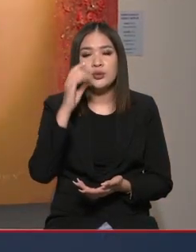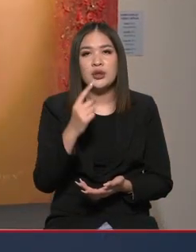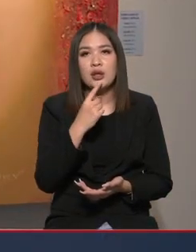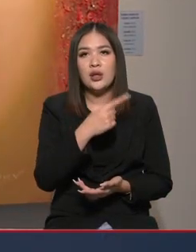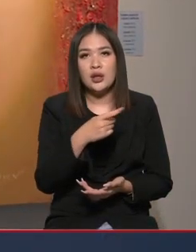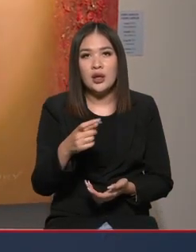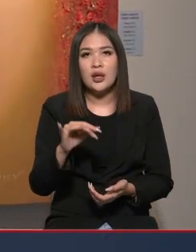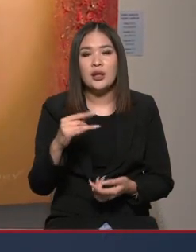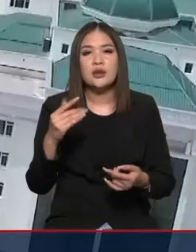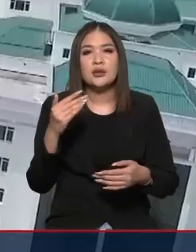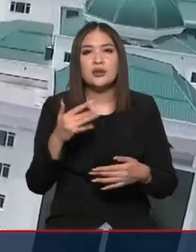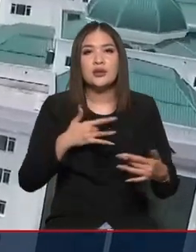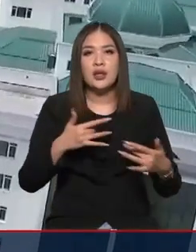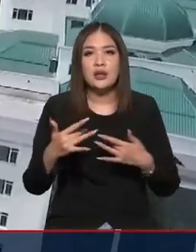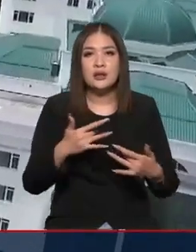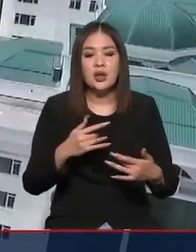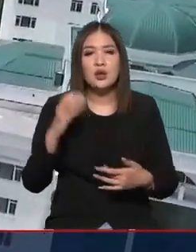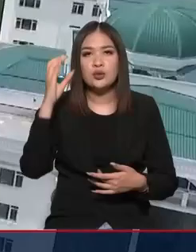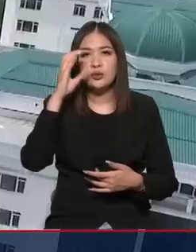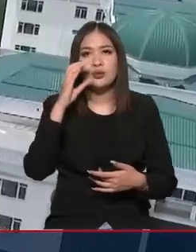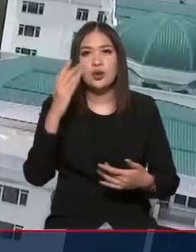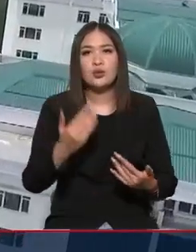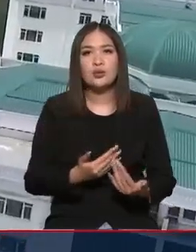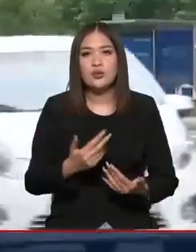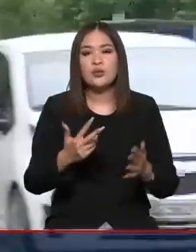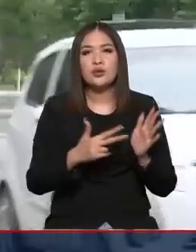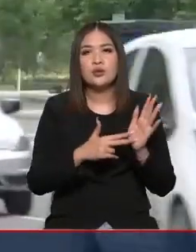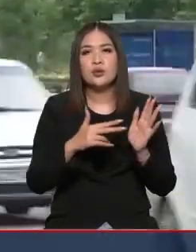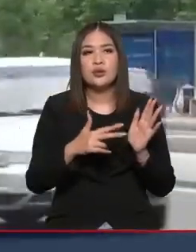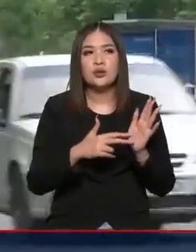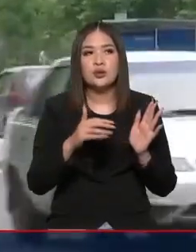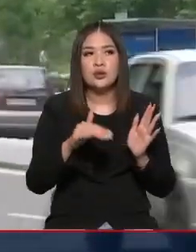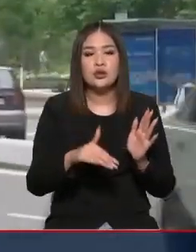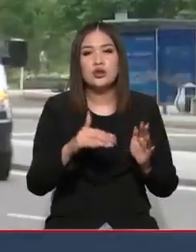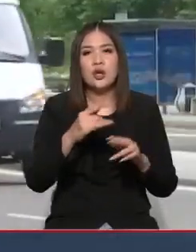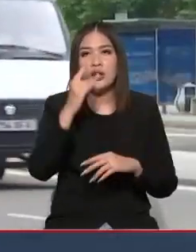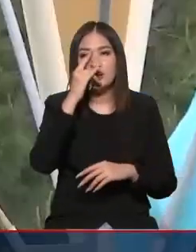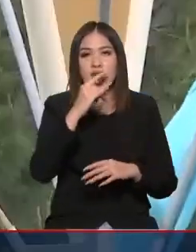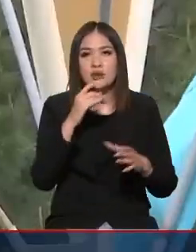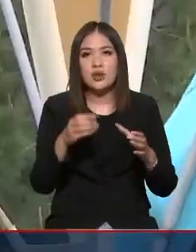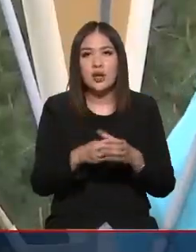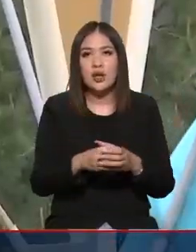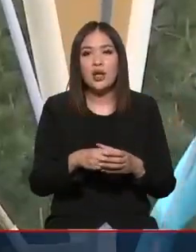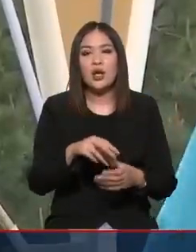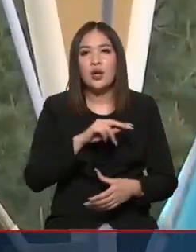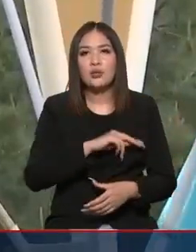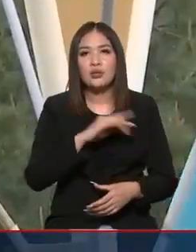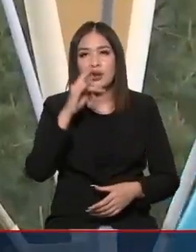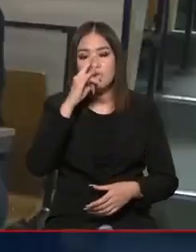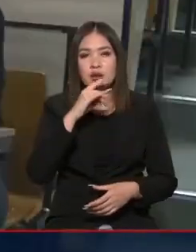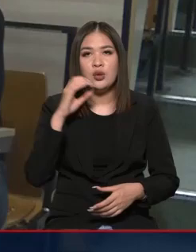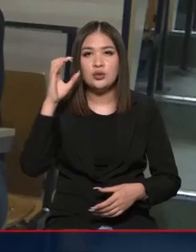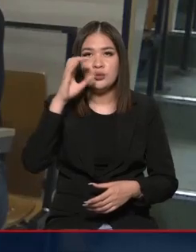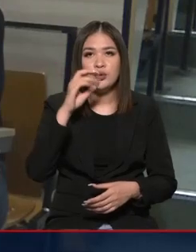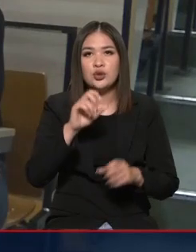2 узбекских театра. В Узбекистане же проживает больше 800 тысяч этнических казахов. Для них работают казахско-узбекские школы.